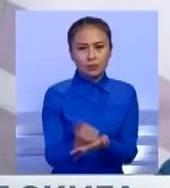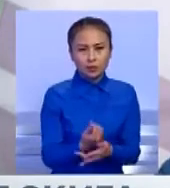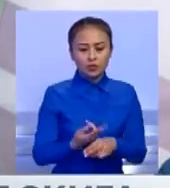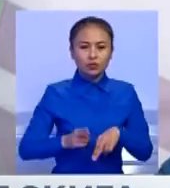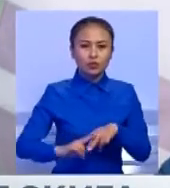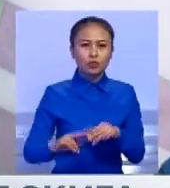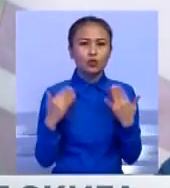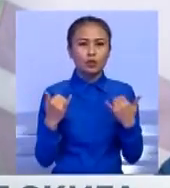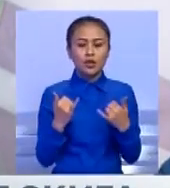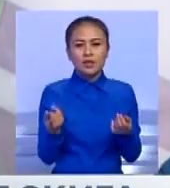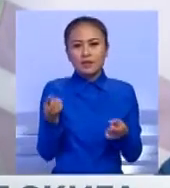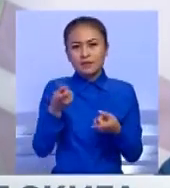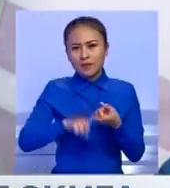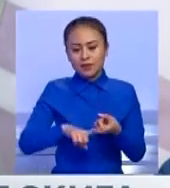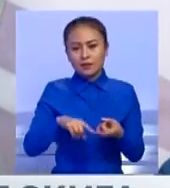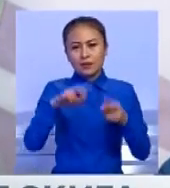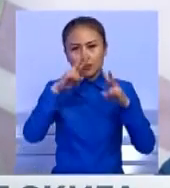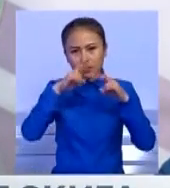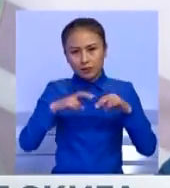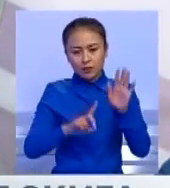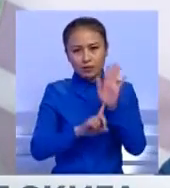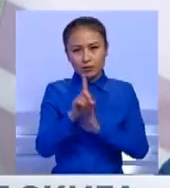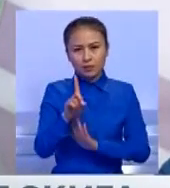Қазір оқиғаға қатысты тергеу жүріп жатыр.